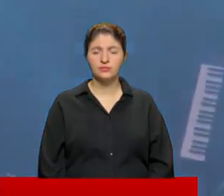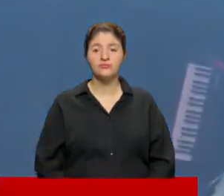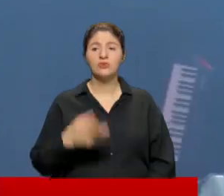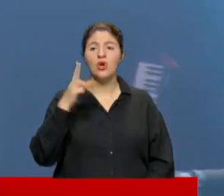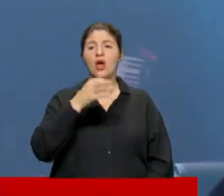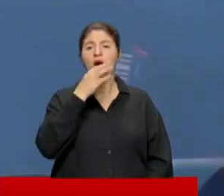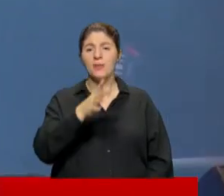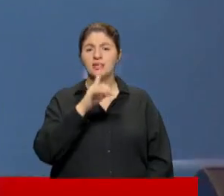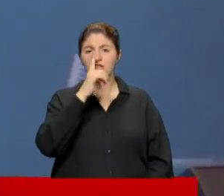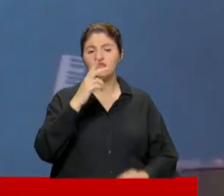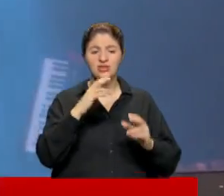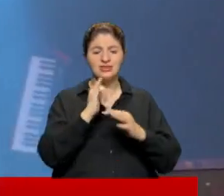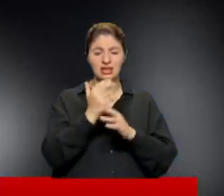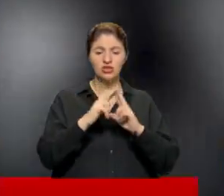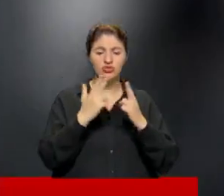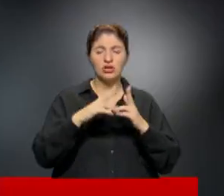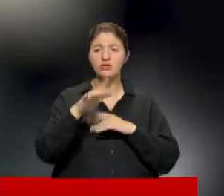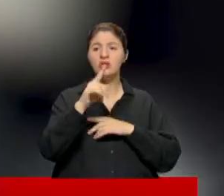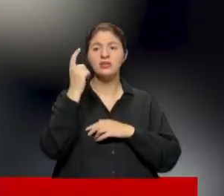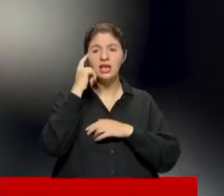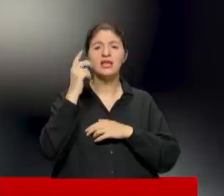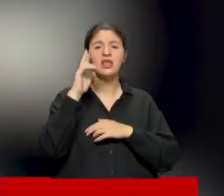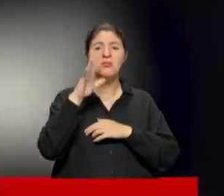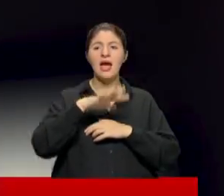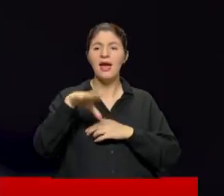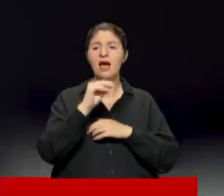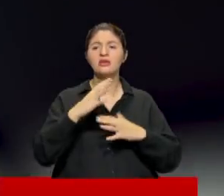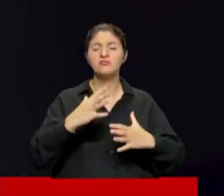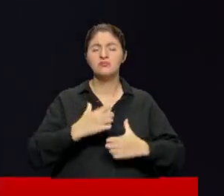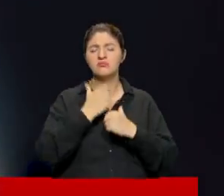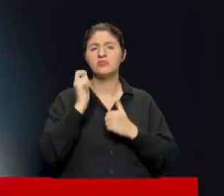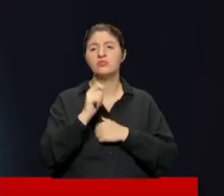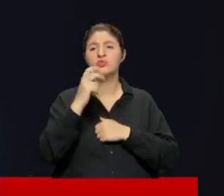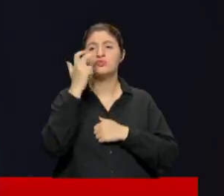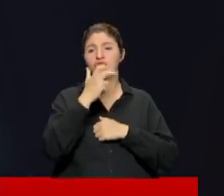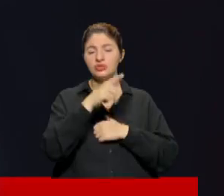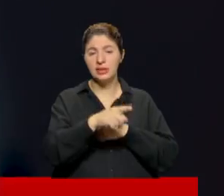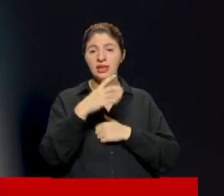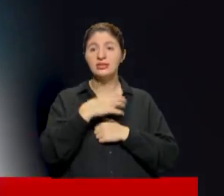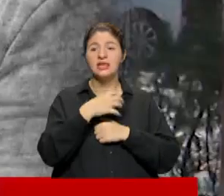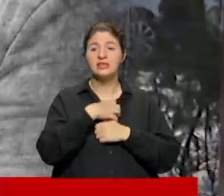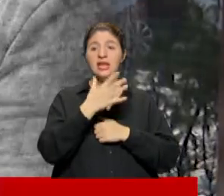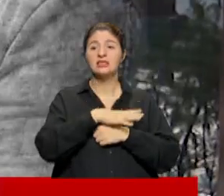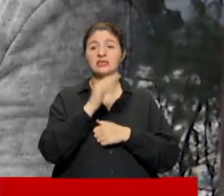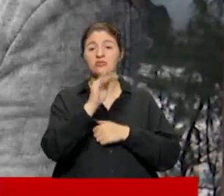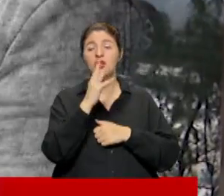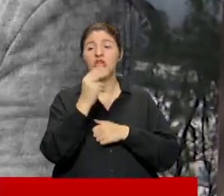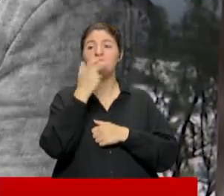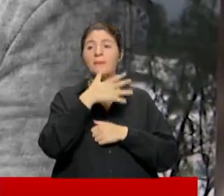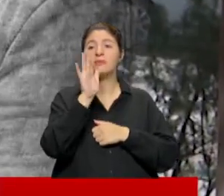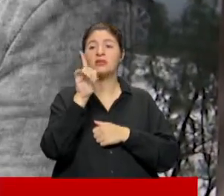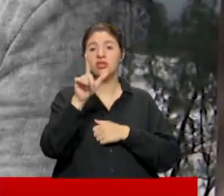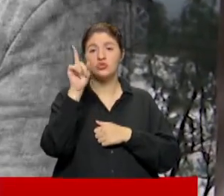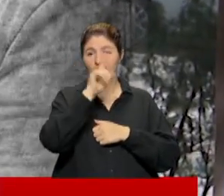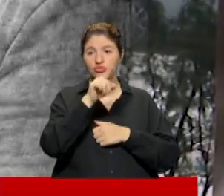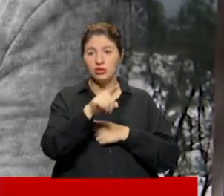ölüm haberiyle sadece sanat camiasını değil onu tanıyan tanımayan herkesi yasa boğdu müzisyen Onur Şener kendisinden istenilen şarkıyı bilmediği